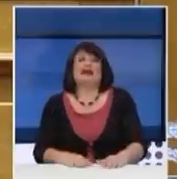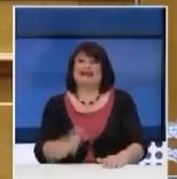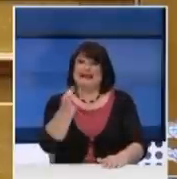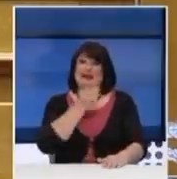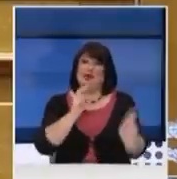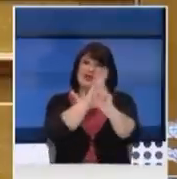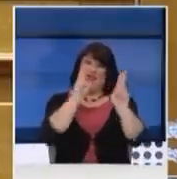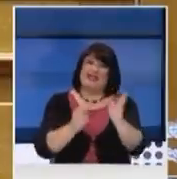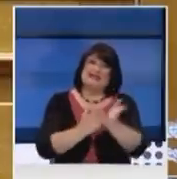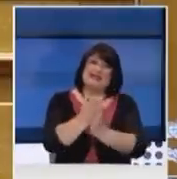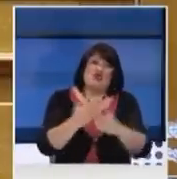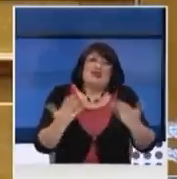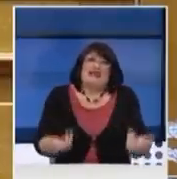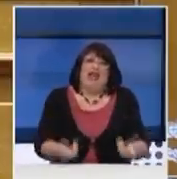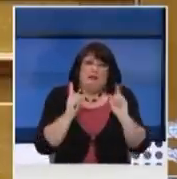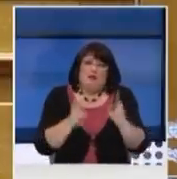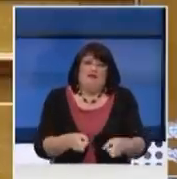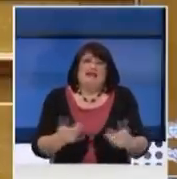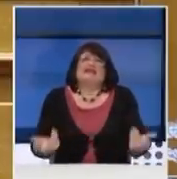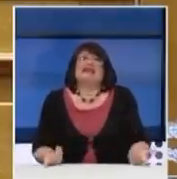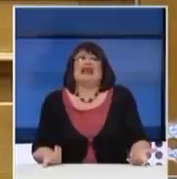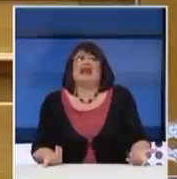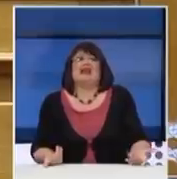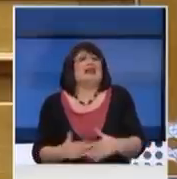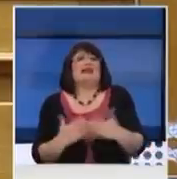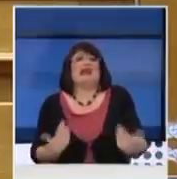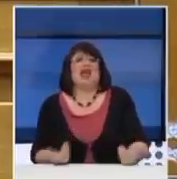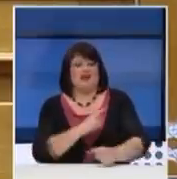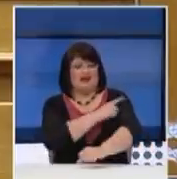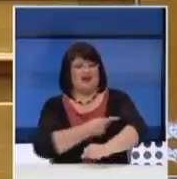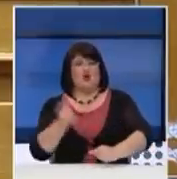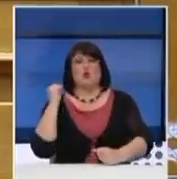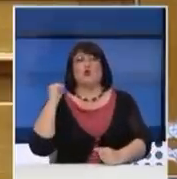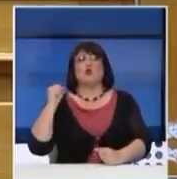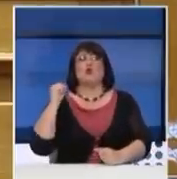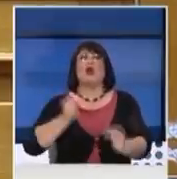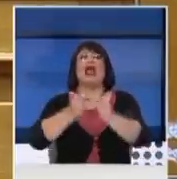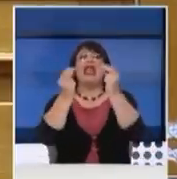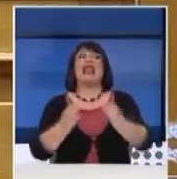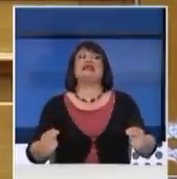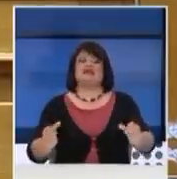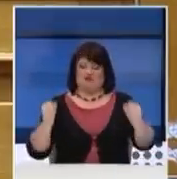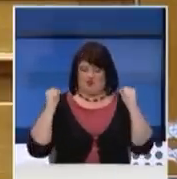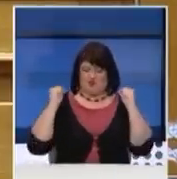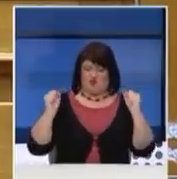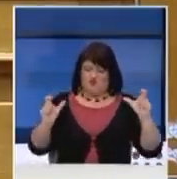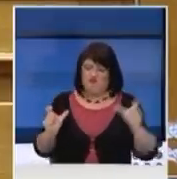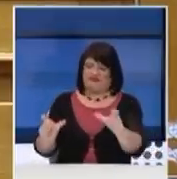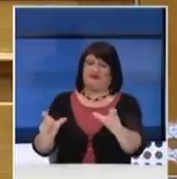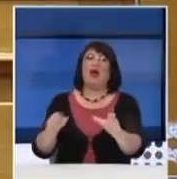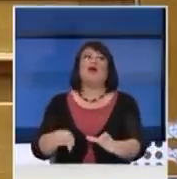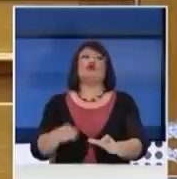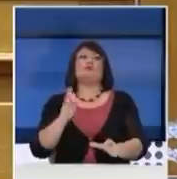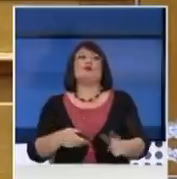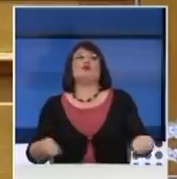διεθνές δίκαιο μας δικαίωσε και αποτροπή και επίδειξη ισχύως. Αυτή είναι η λύση, καταλάβετε το. Πάμε λοιπόν